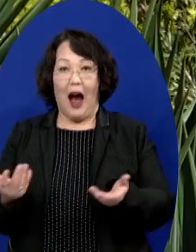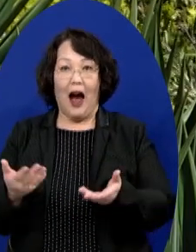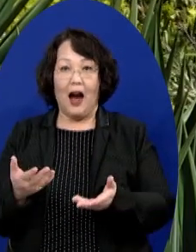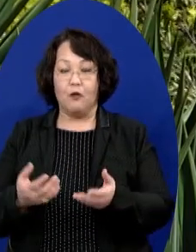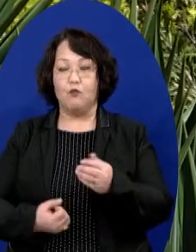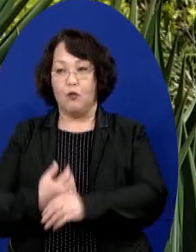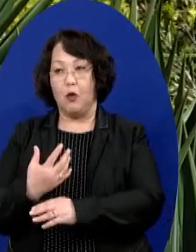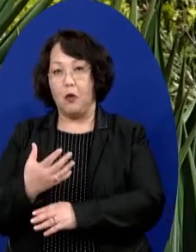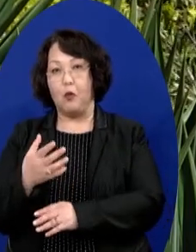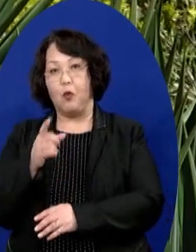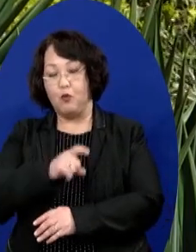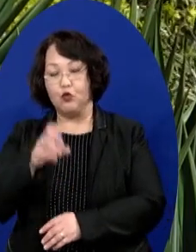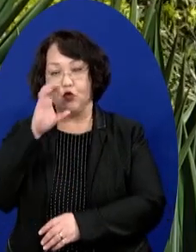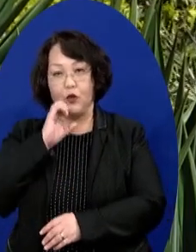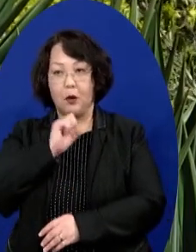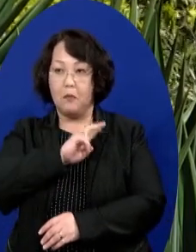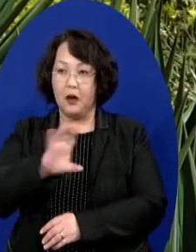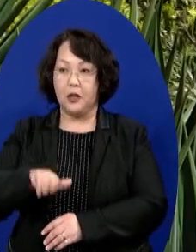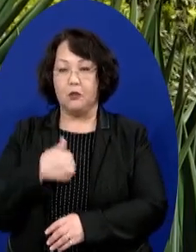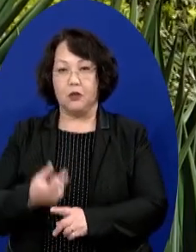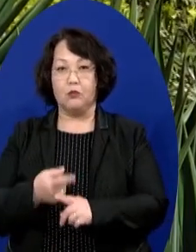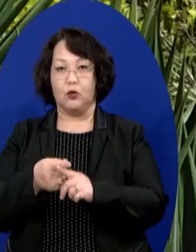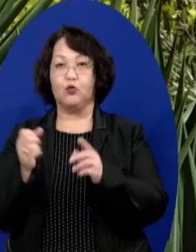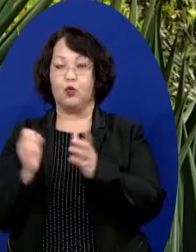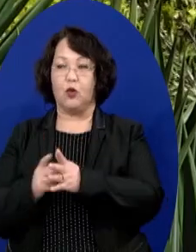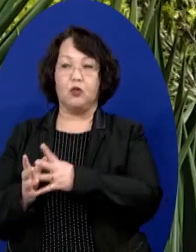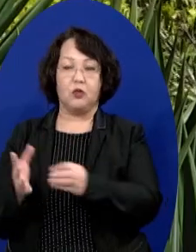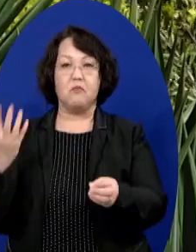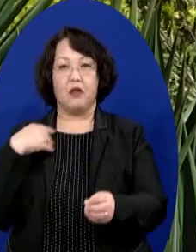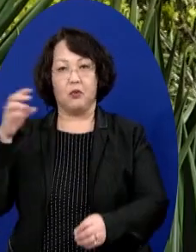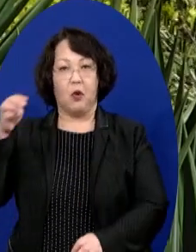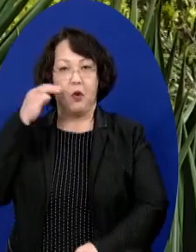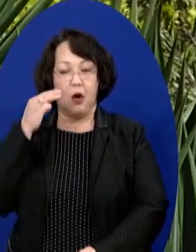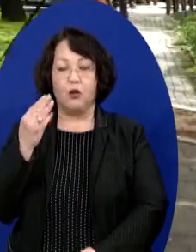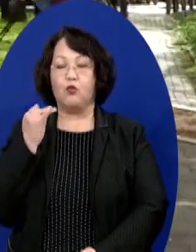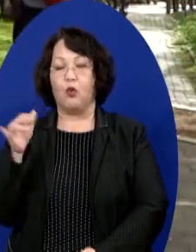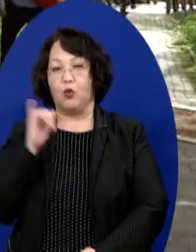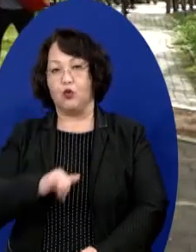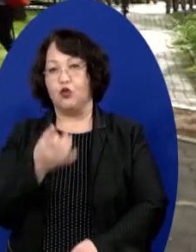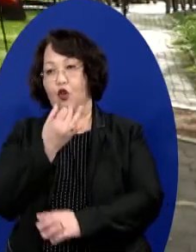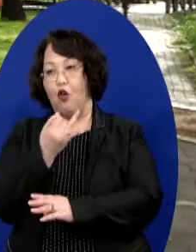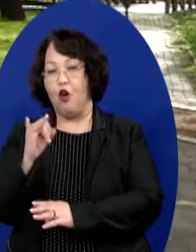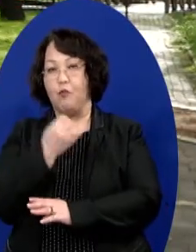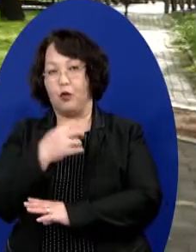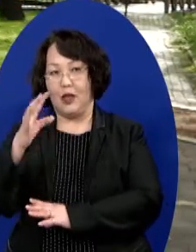хүмүүсийн сонирхлыг нэмэхэд чухал үр гүйцэтгэсэн гэдгийг бол одоо яг Туркийн ойн газрын төлөөлөл хэлж байна.